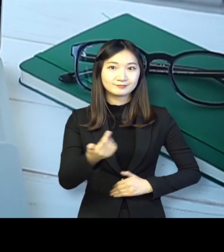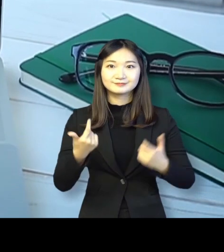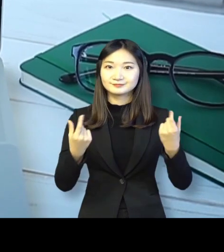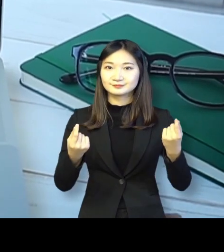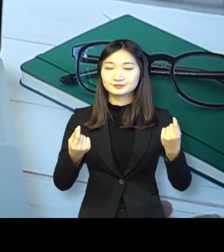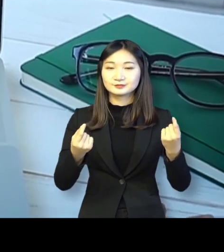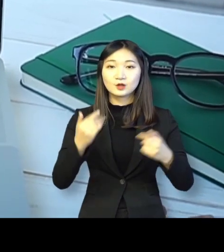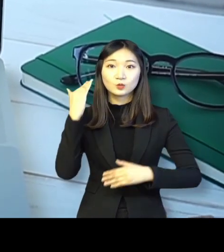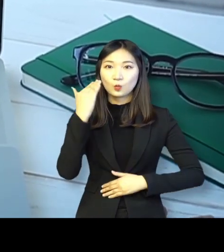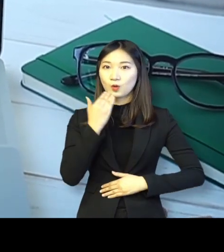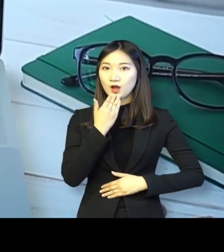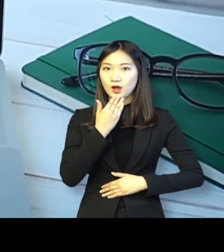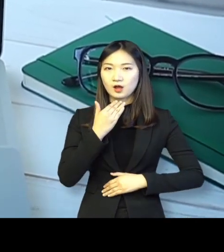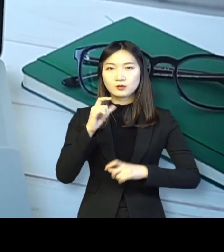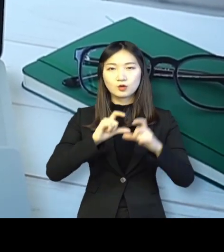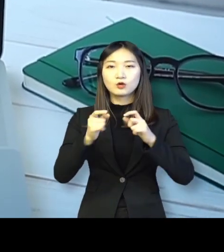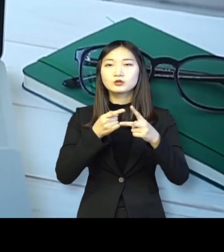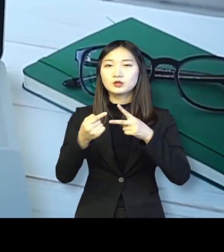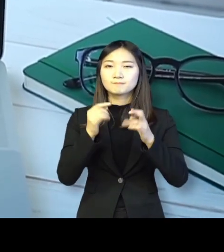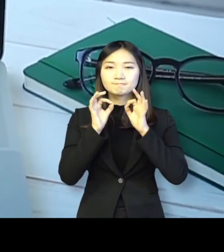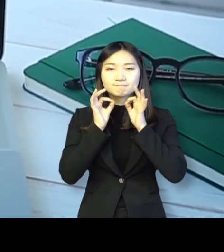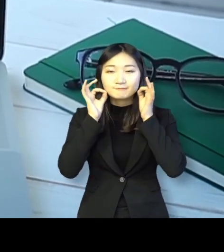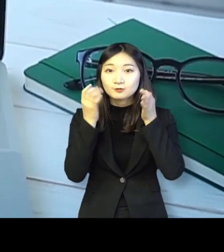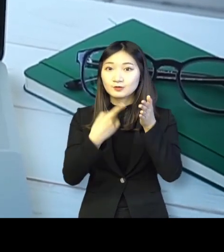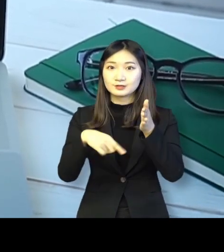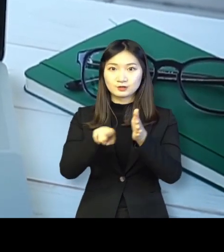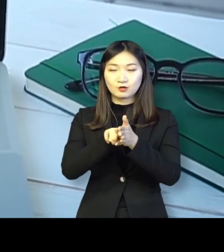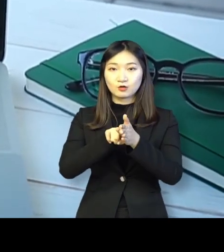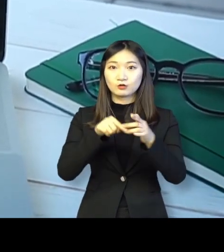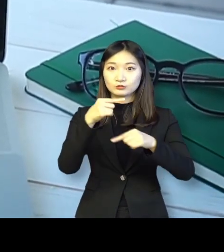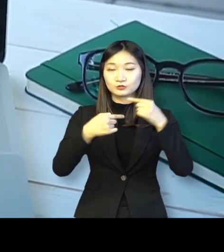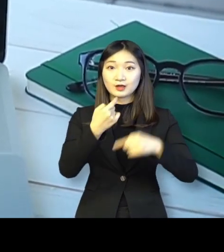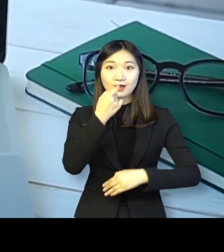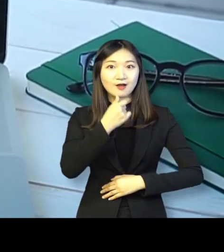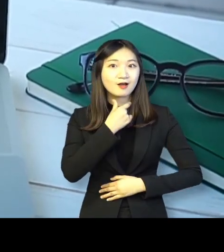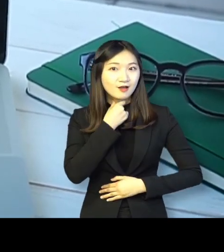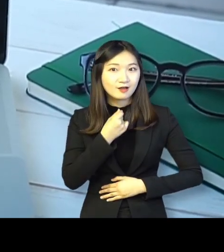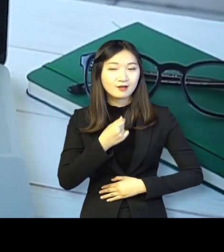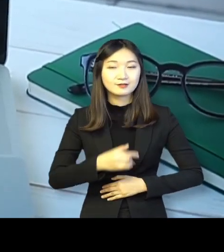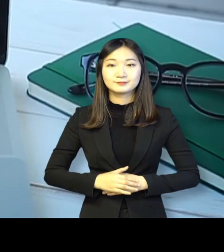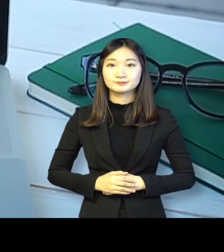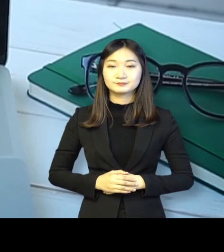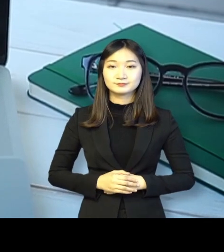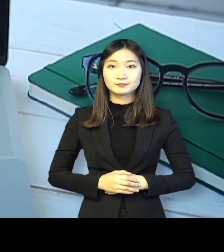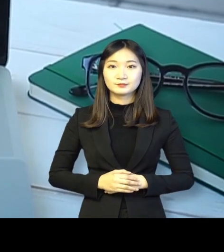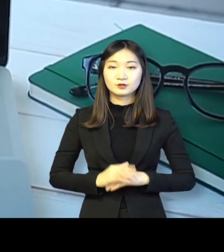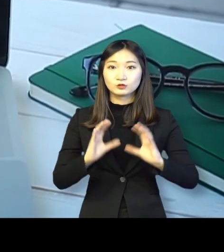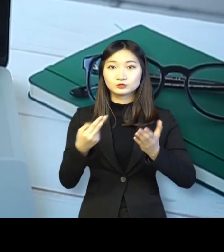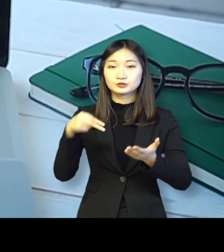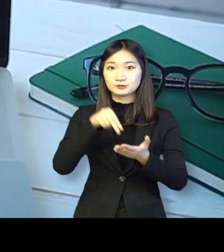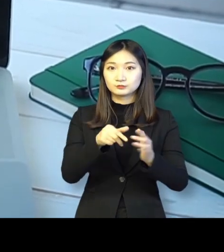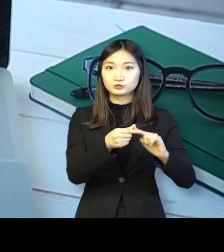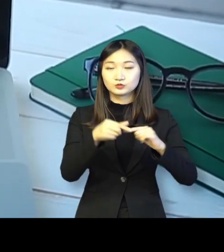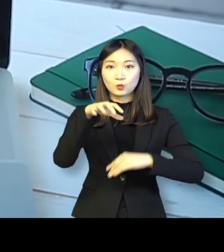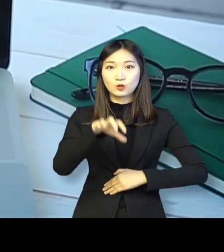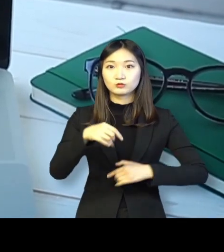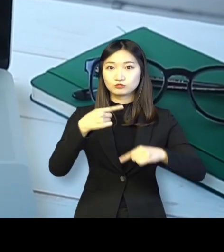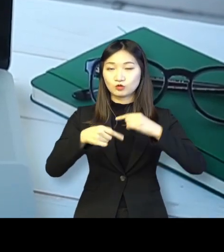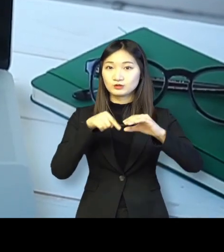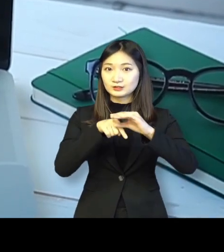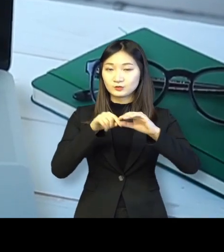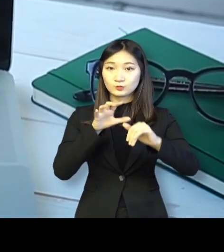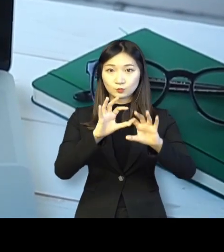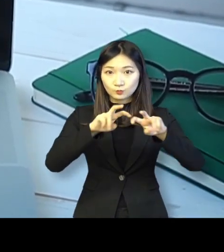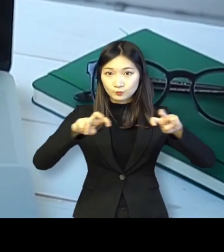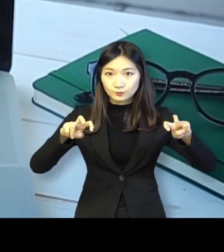여러분도 청각장애인을 좀 더 이해하기 위해 수어를 배워보고 싶다면 국립국어원 수어사전으로